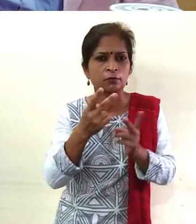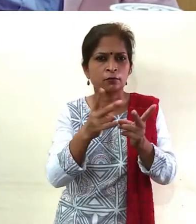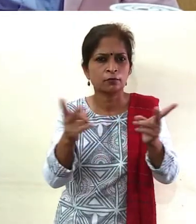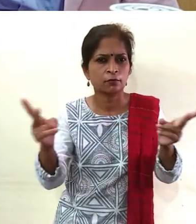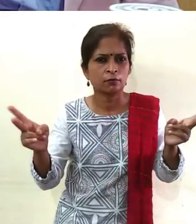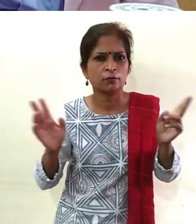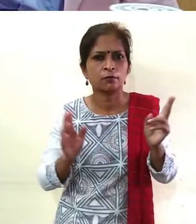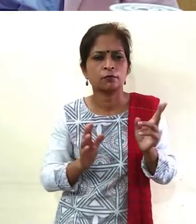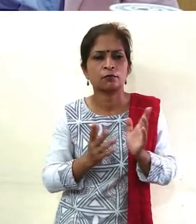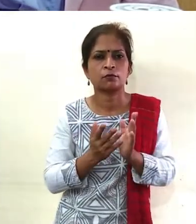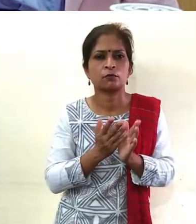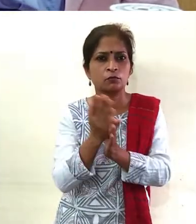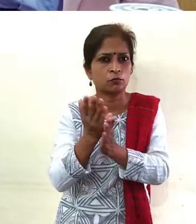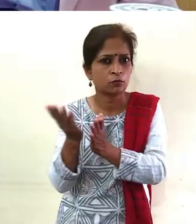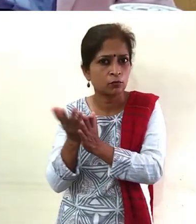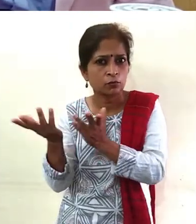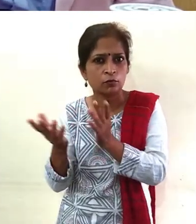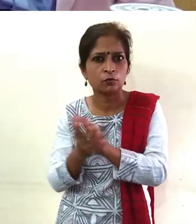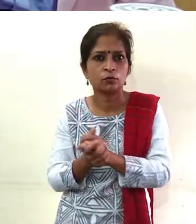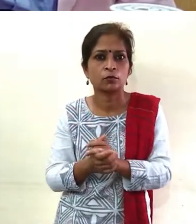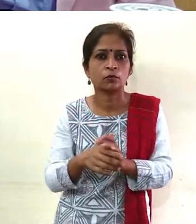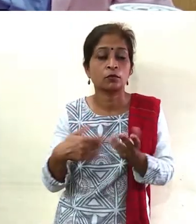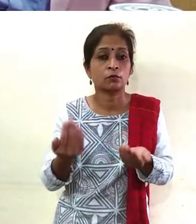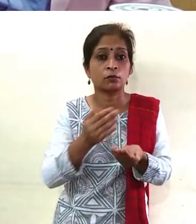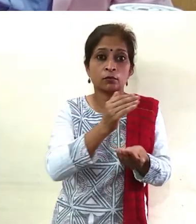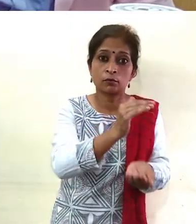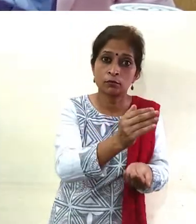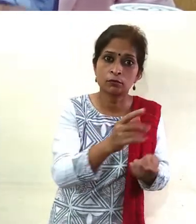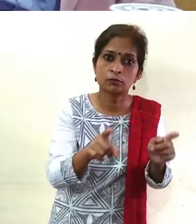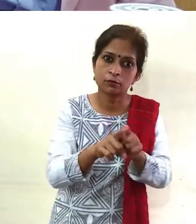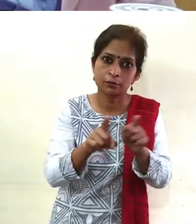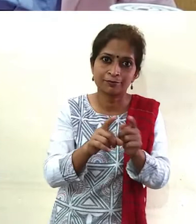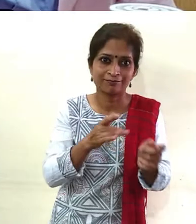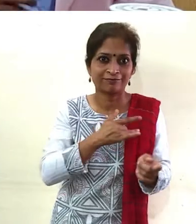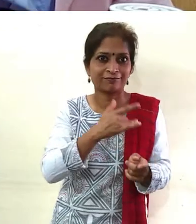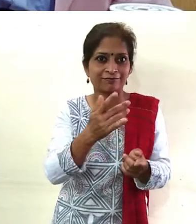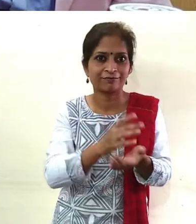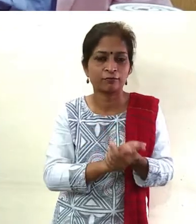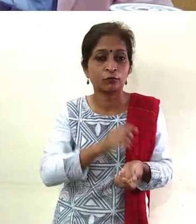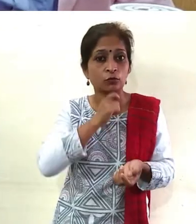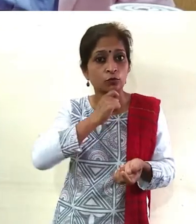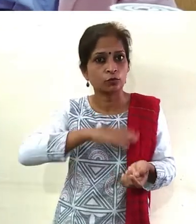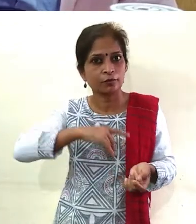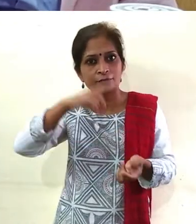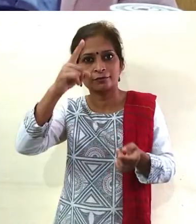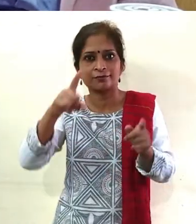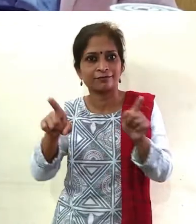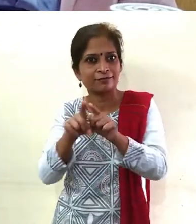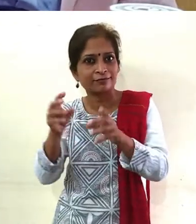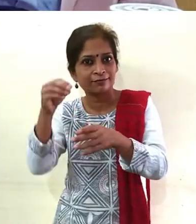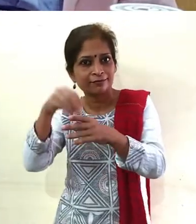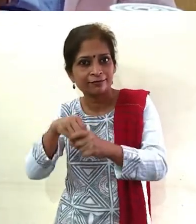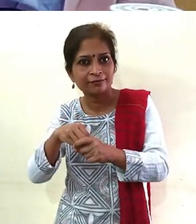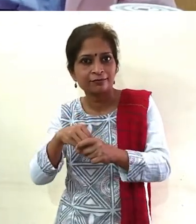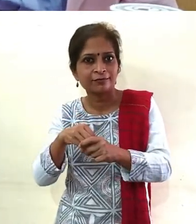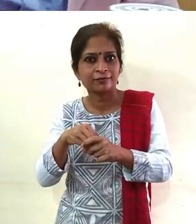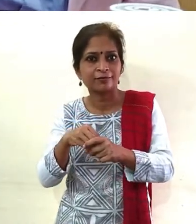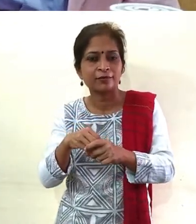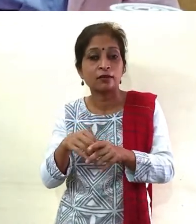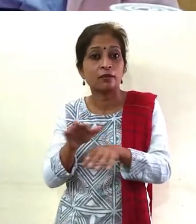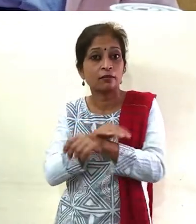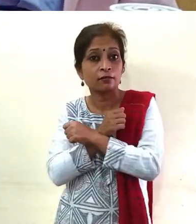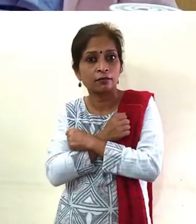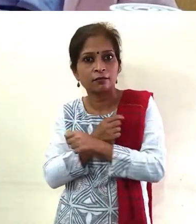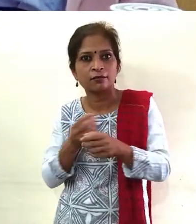है, हर तरह, एक बालकों में बालक, युवानों में युवान, रसिकों में